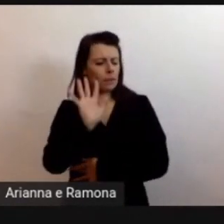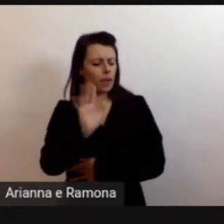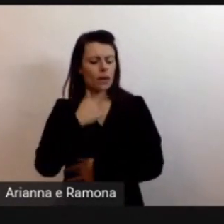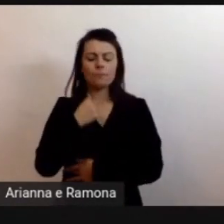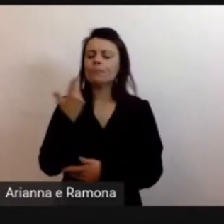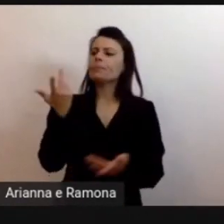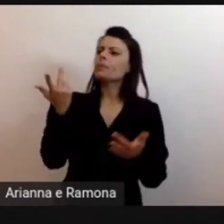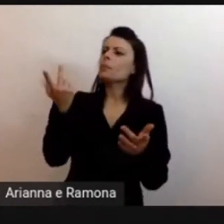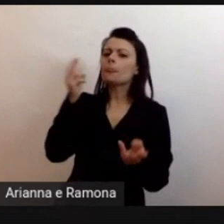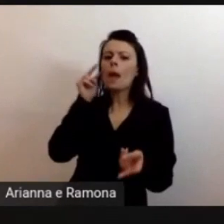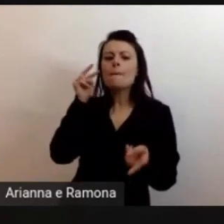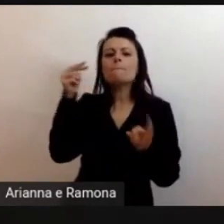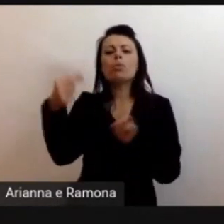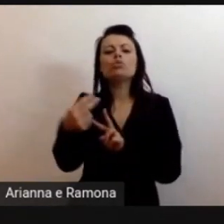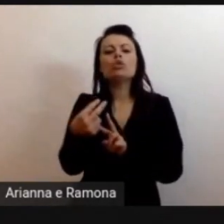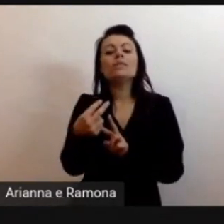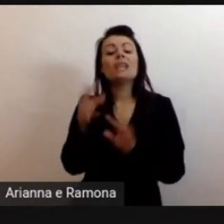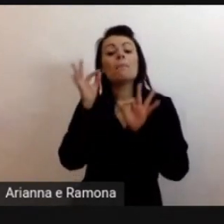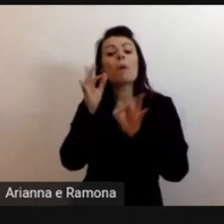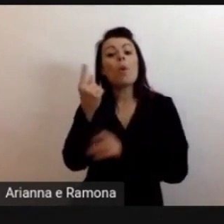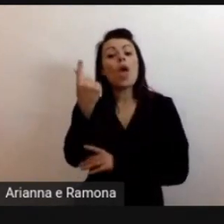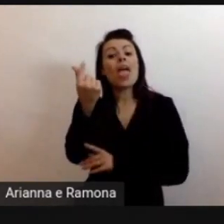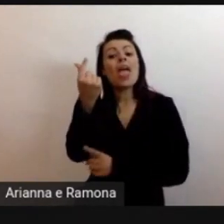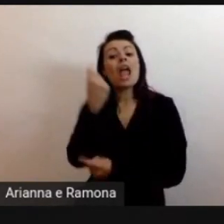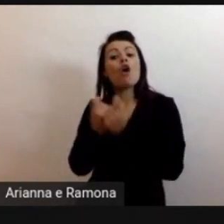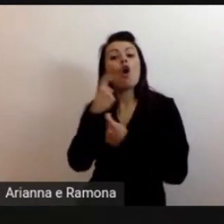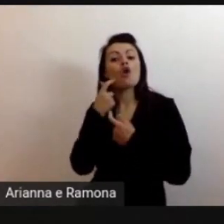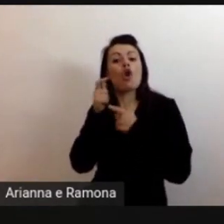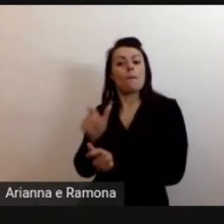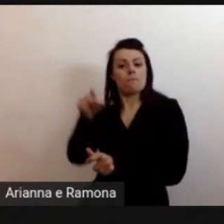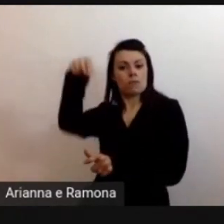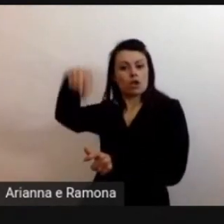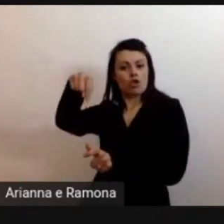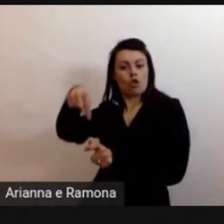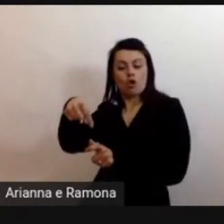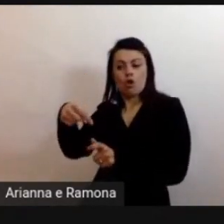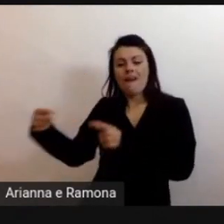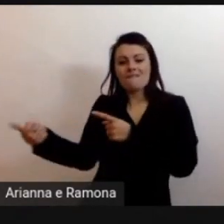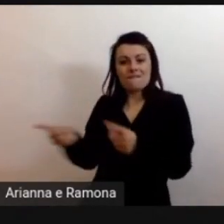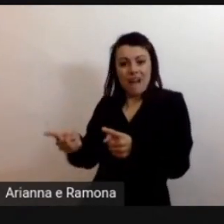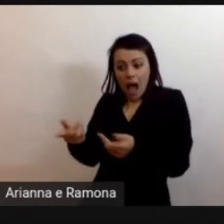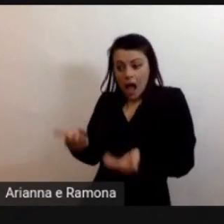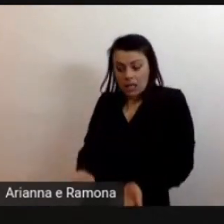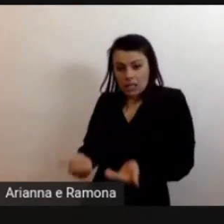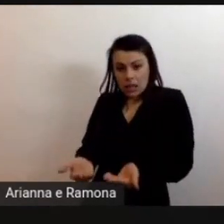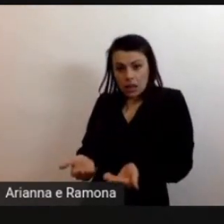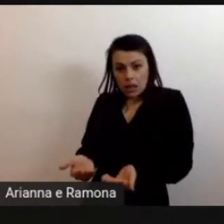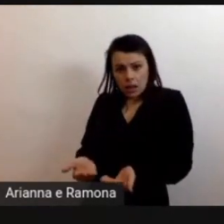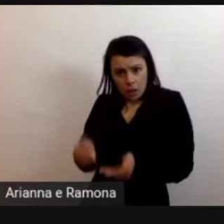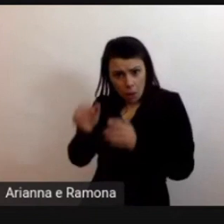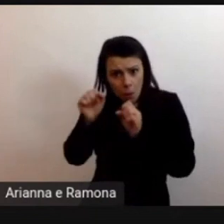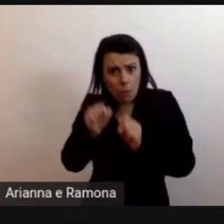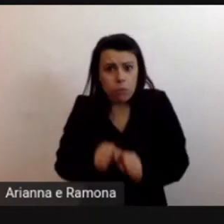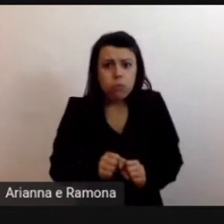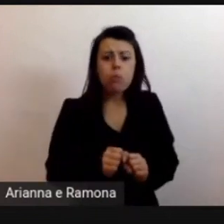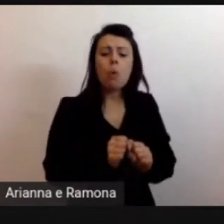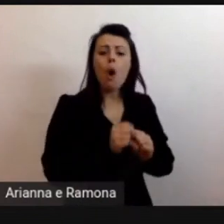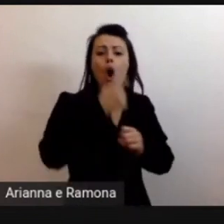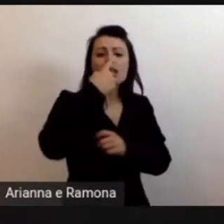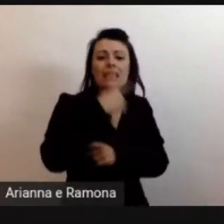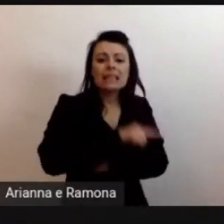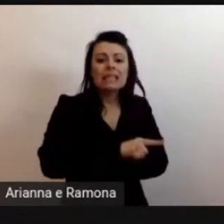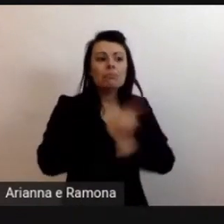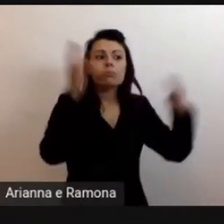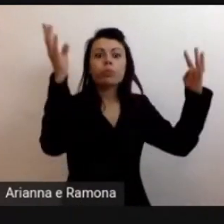strettamente economico la fase in cui siamo sia finalmente paragonabile a